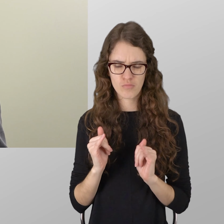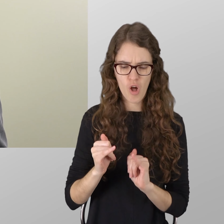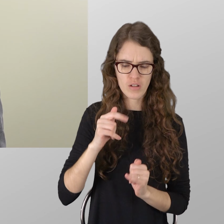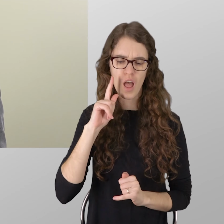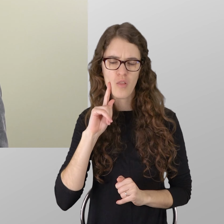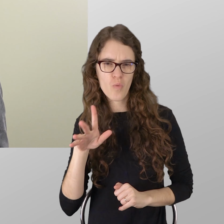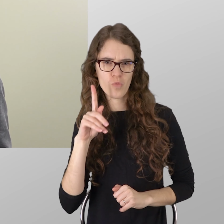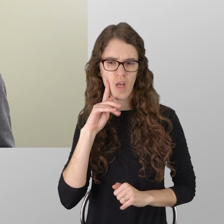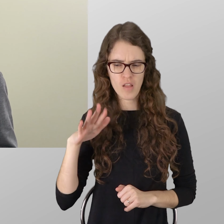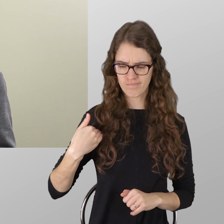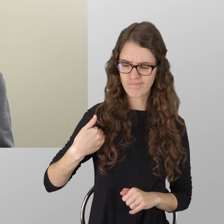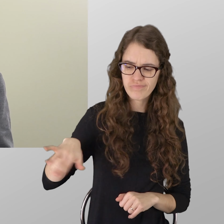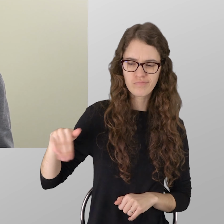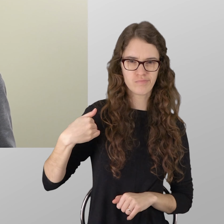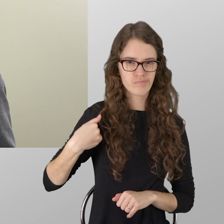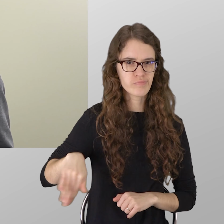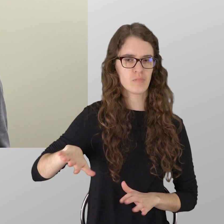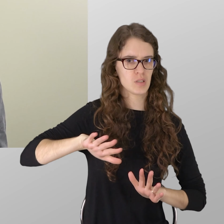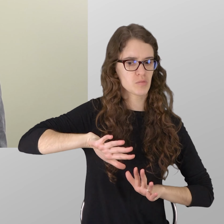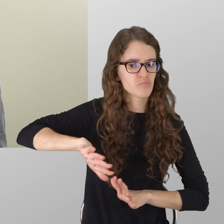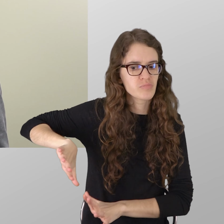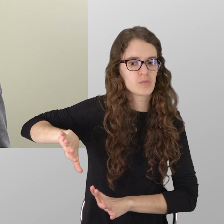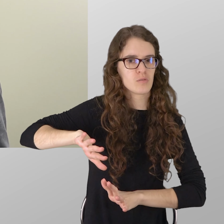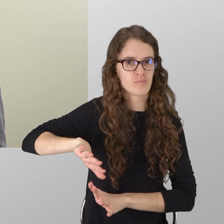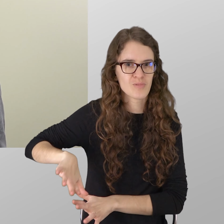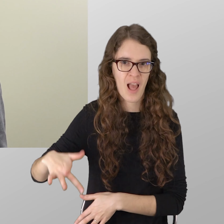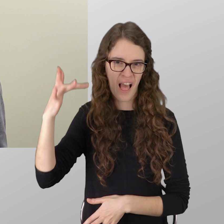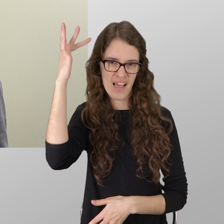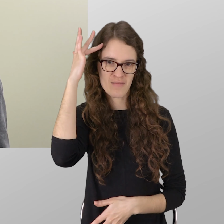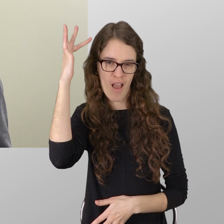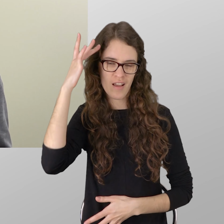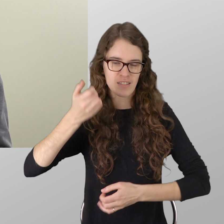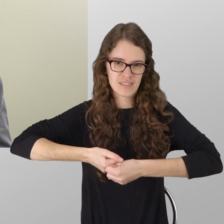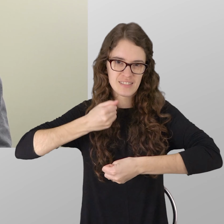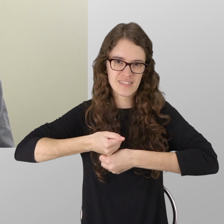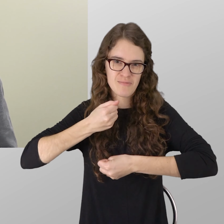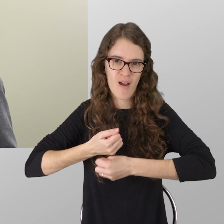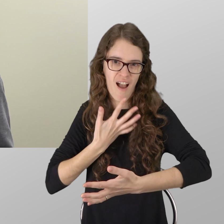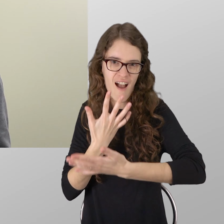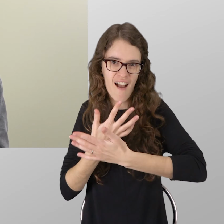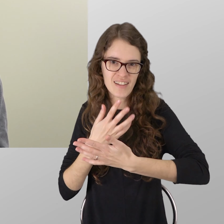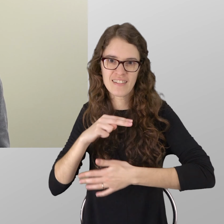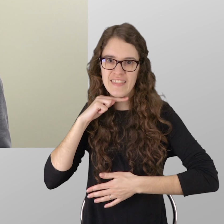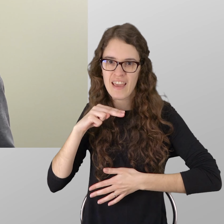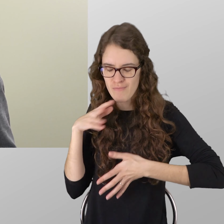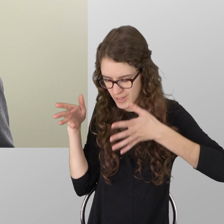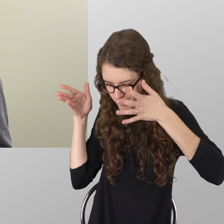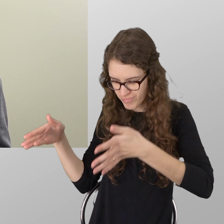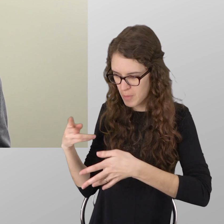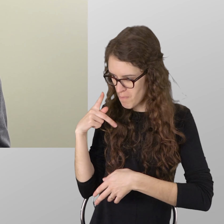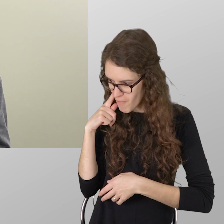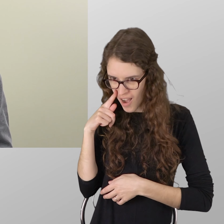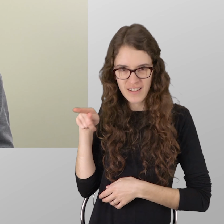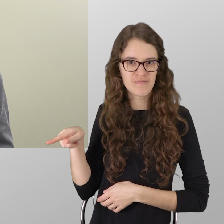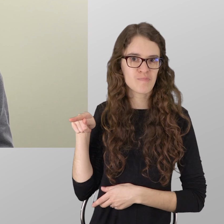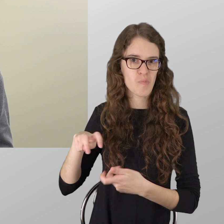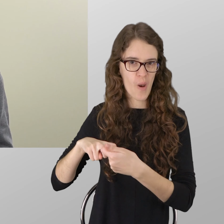vengiamą potirį, tuo smegenys daugiau į tai kreipia dėmesio ir mums vis kaip parodo, vis